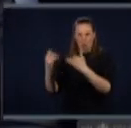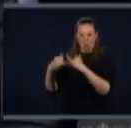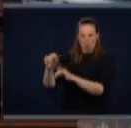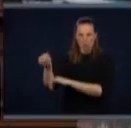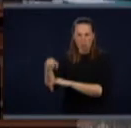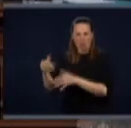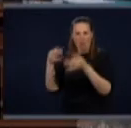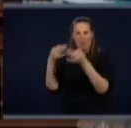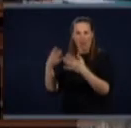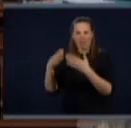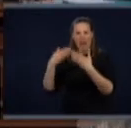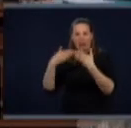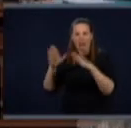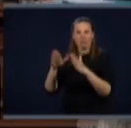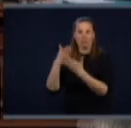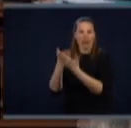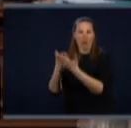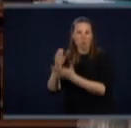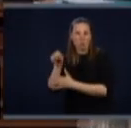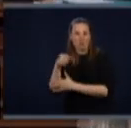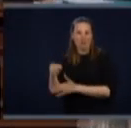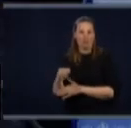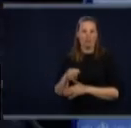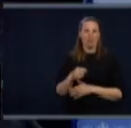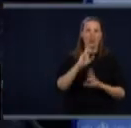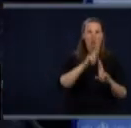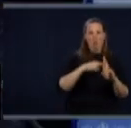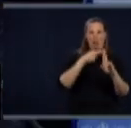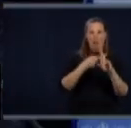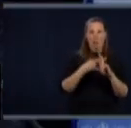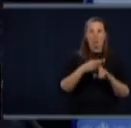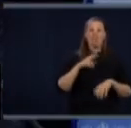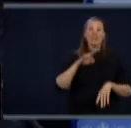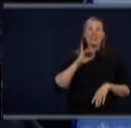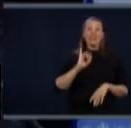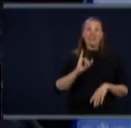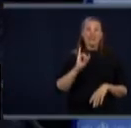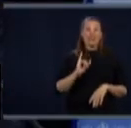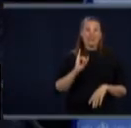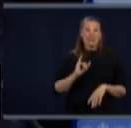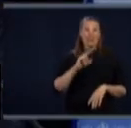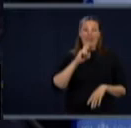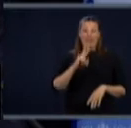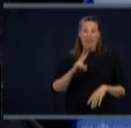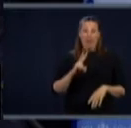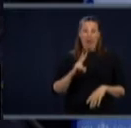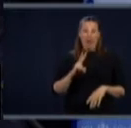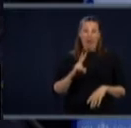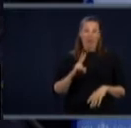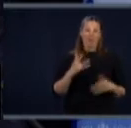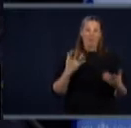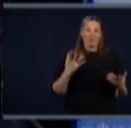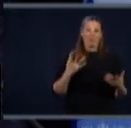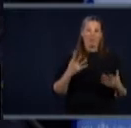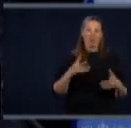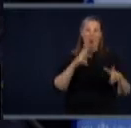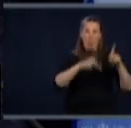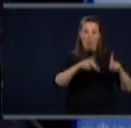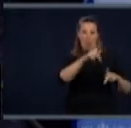Écoutez, les barrages routiers seraient maintenus dans une perspective d'une population à très, très, très, très, très haut risque